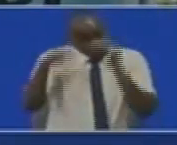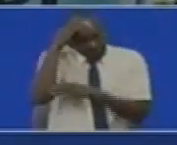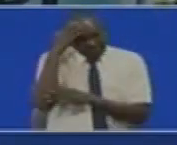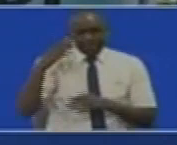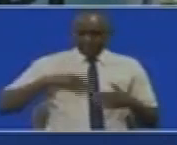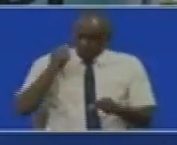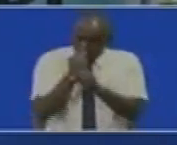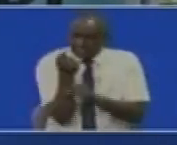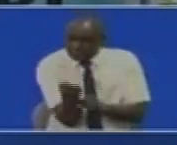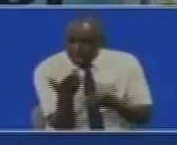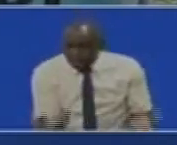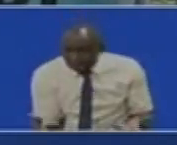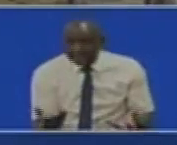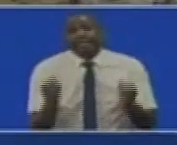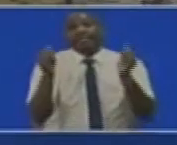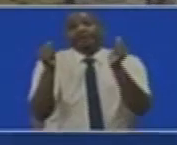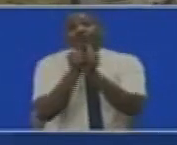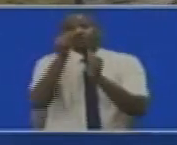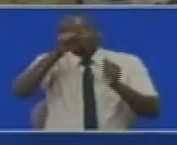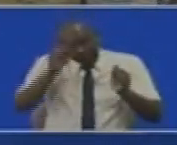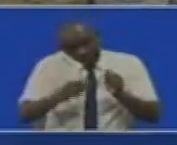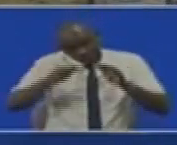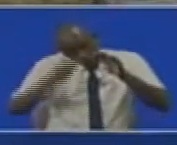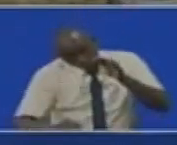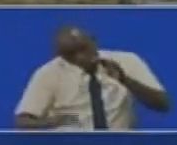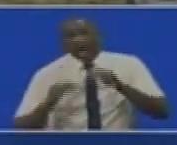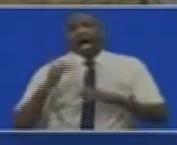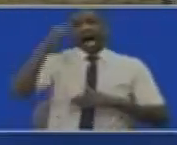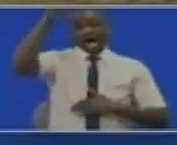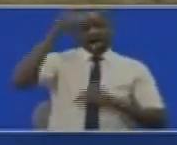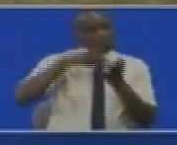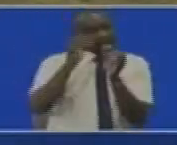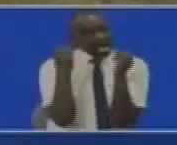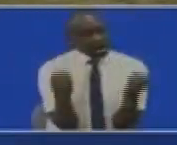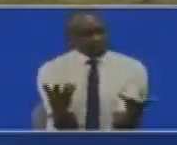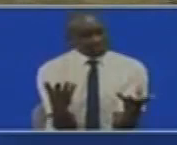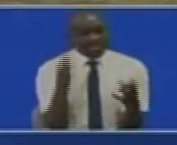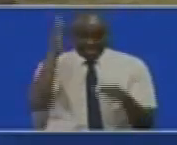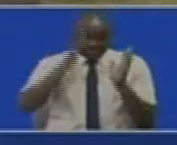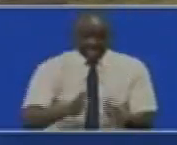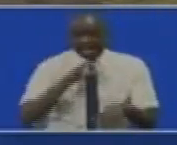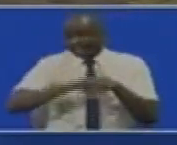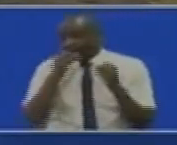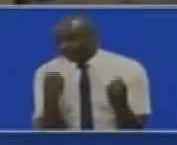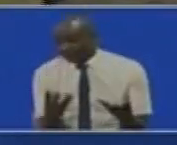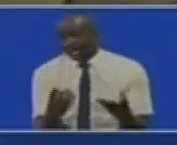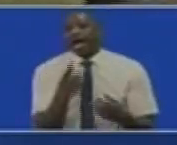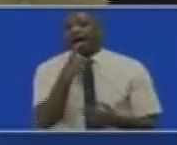umma anapokea mshahara wa shilingi 1015 ili hali yule wa juu zaidi ambaye ni mhadhiri anapokea